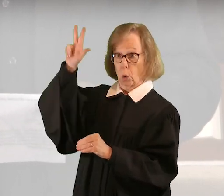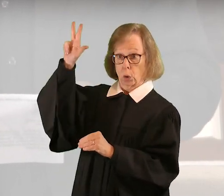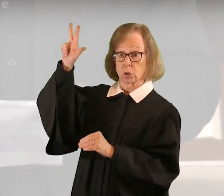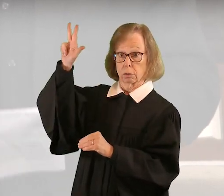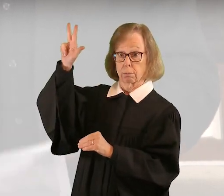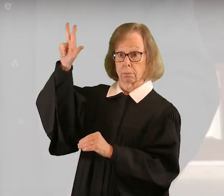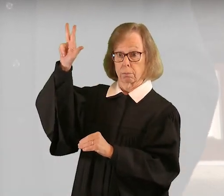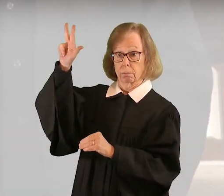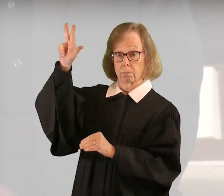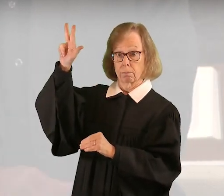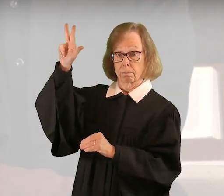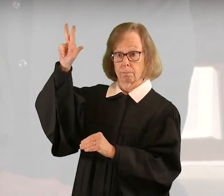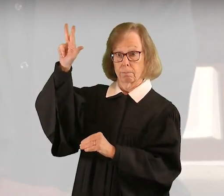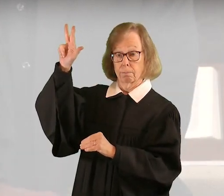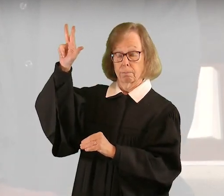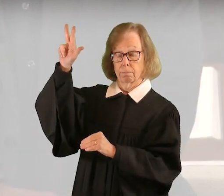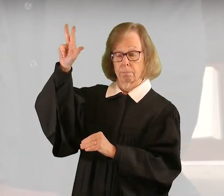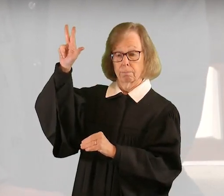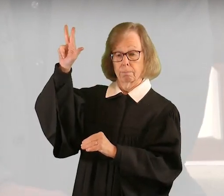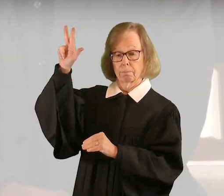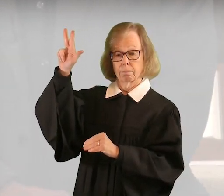eurem Gott.